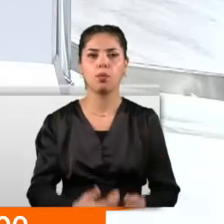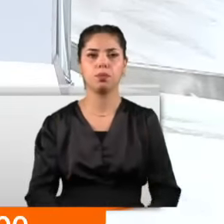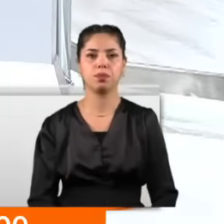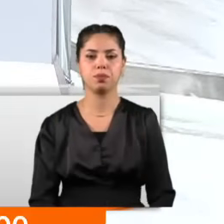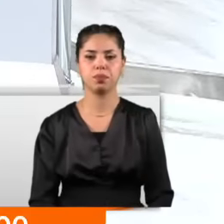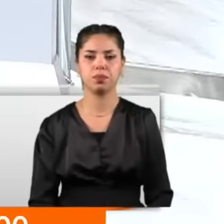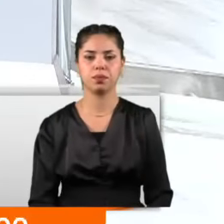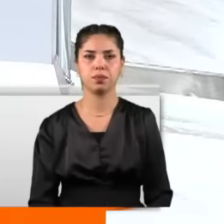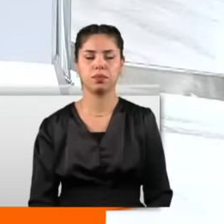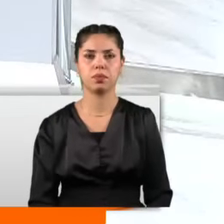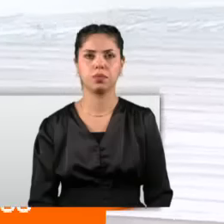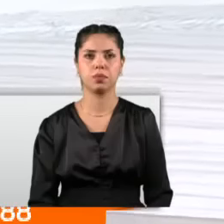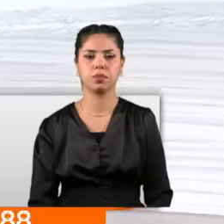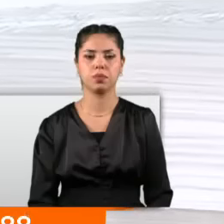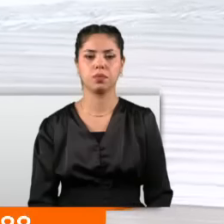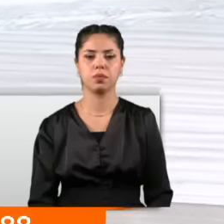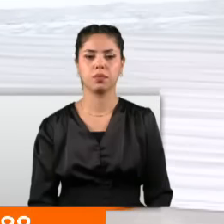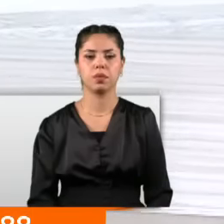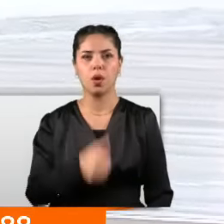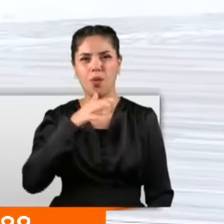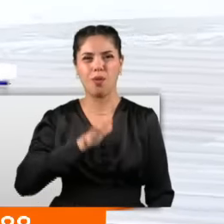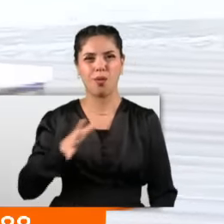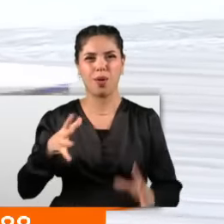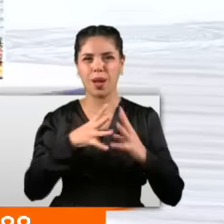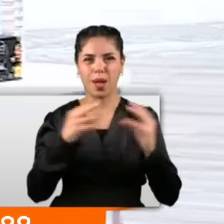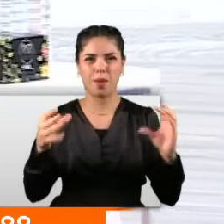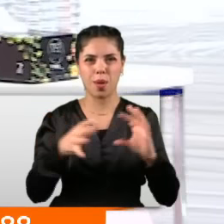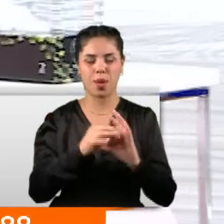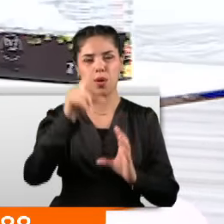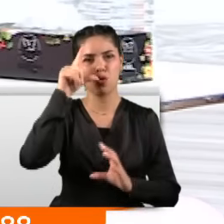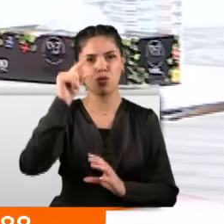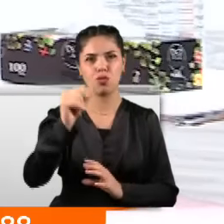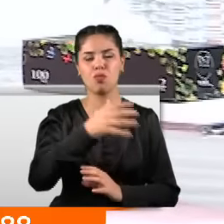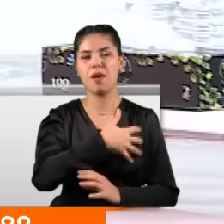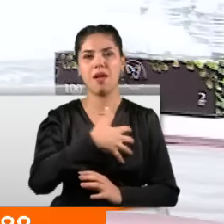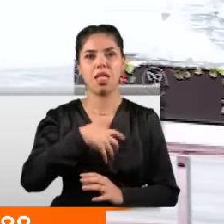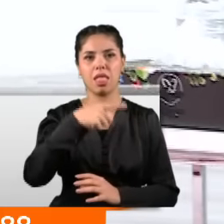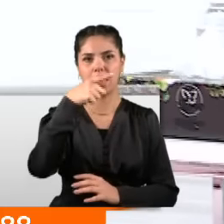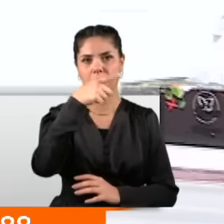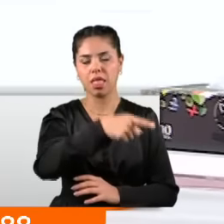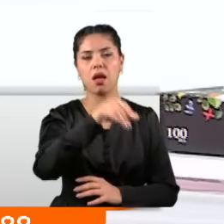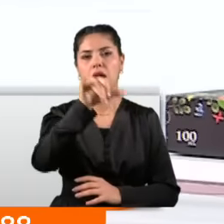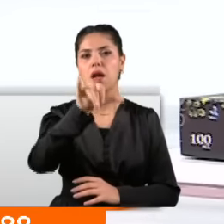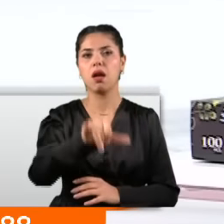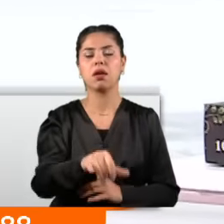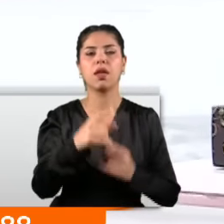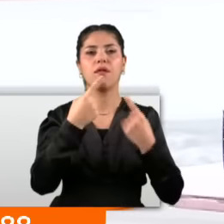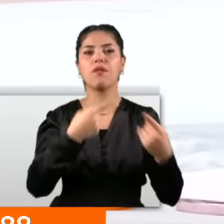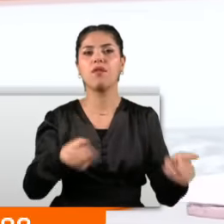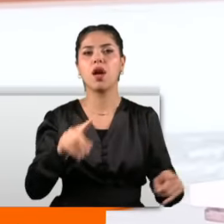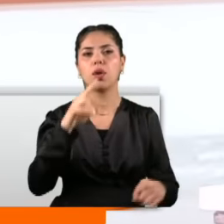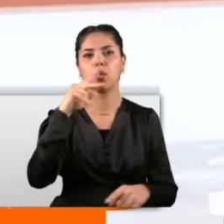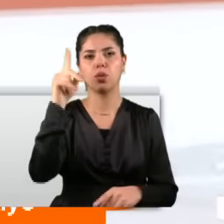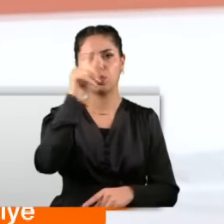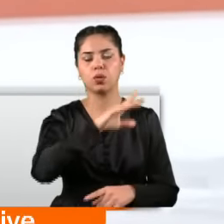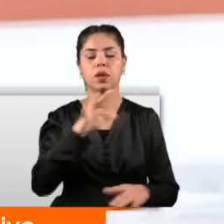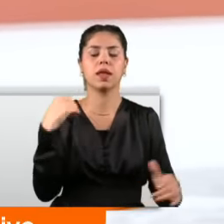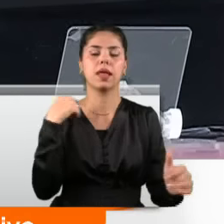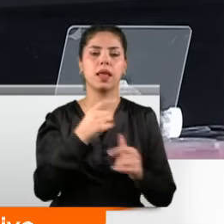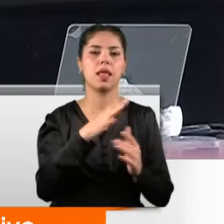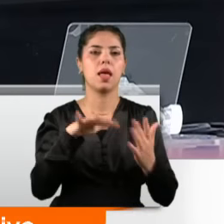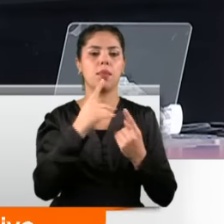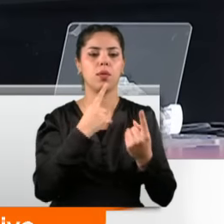Taşlar hiçbir zaman yerine oturmuyor. Oğlunun kayboluşuyla ilgili şüpheli gösterilen Rabia Aydın'ın hakkındaki çelişkili ifadeler yeniden gündeme